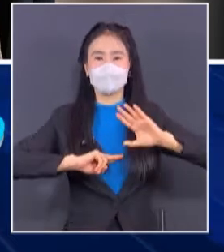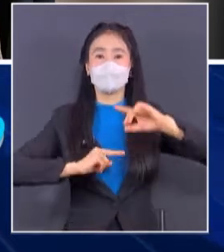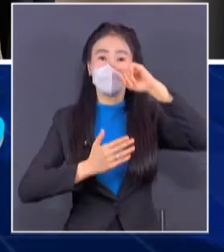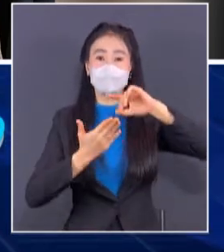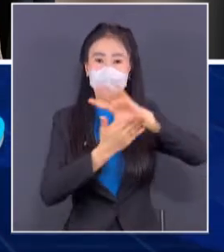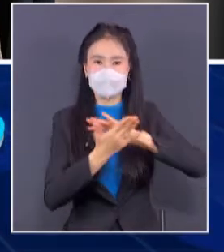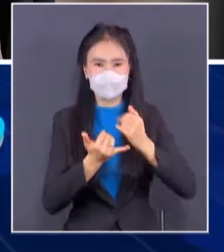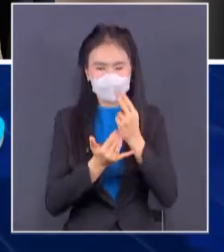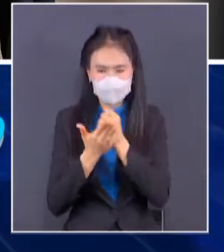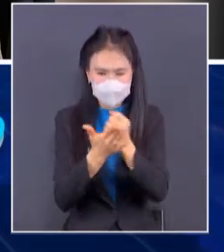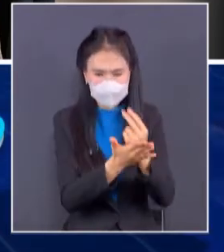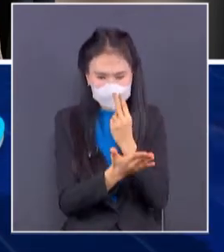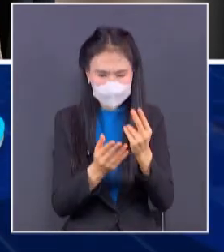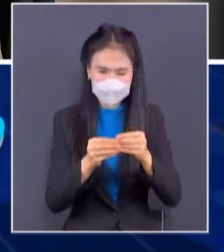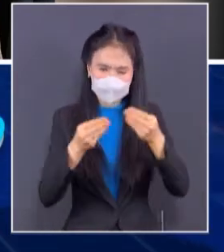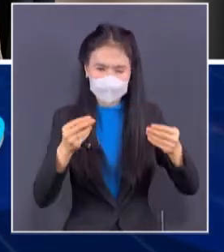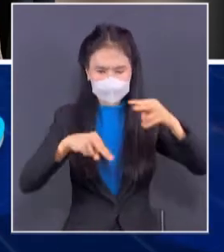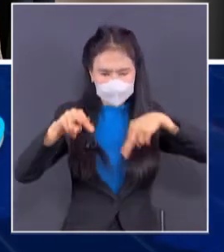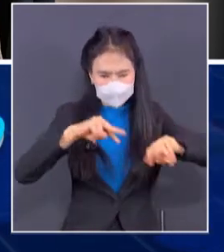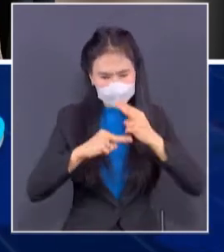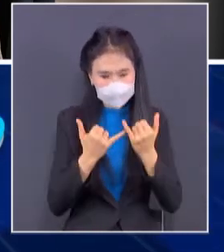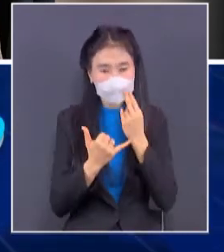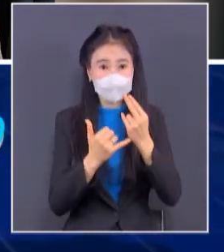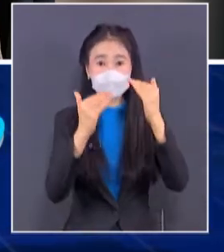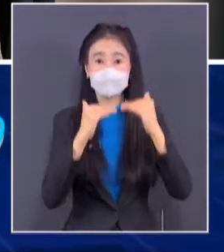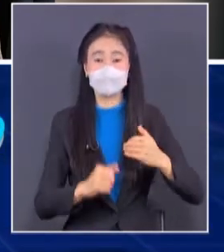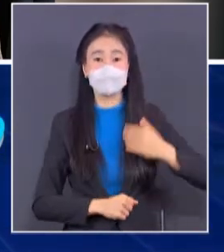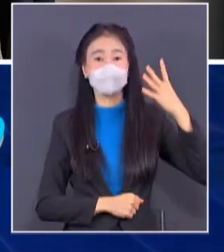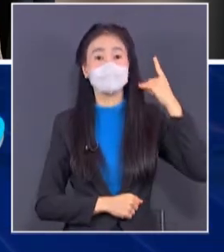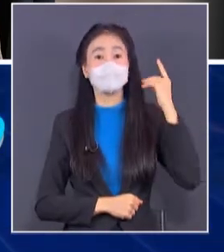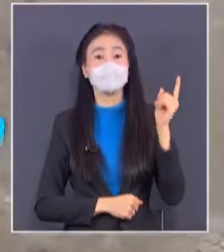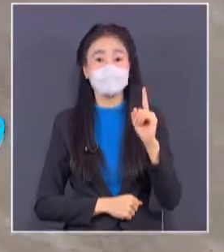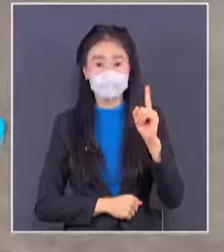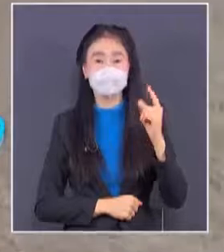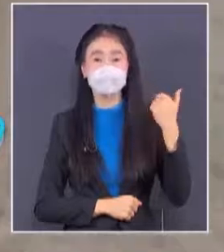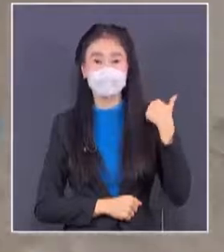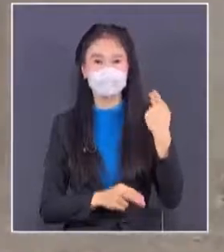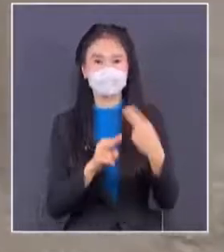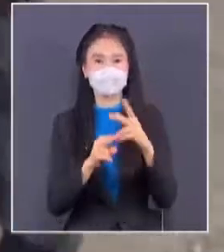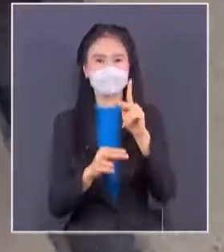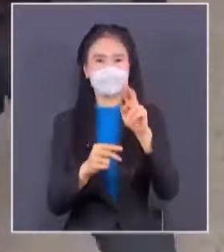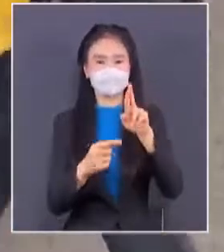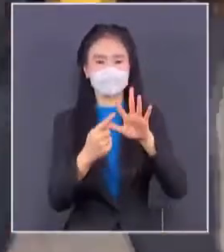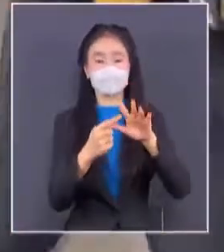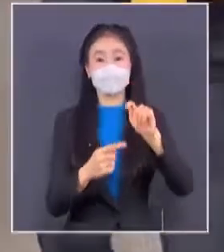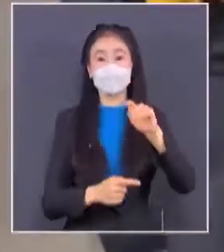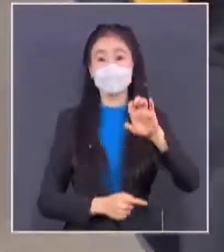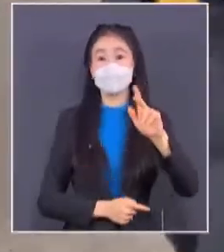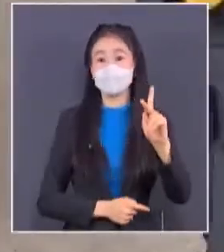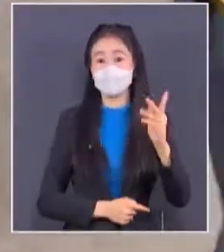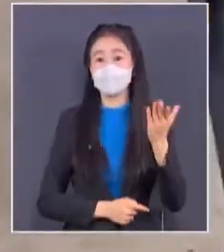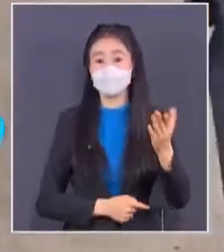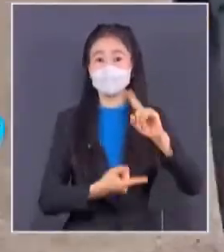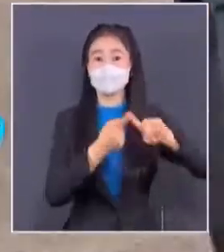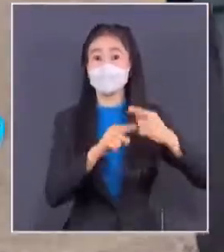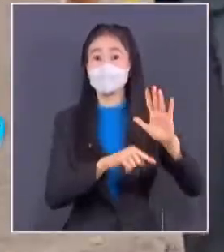ด้วยให้ช่วยกันตรวจสอบผ้าผืนนี้ ค่ะส่วนอีกประเด็นที่เกิดขึ้นเมื่อวานนี้นะคะกรณีของคุณกระติกค่ะนางสาวอิสรินจุฑ